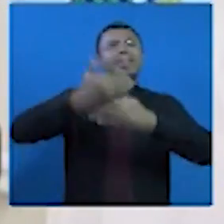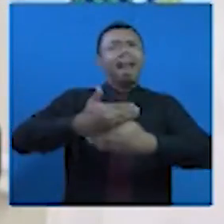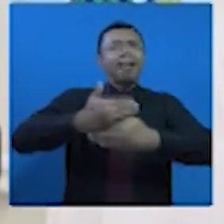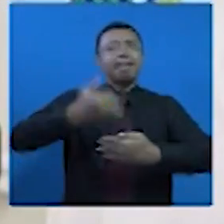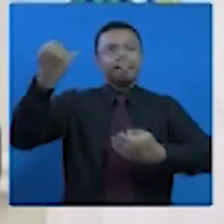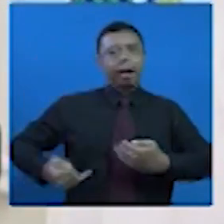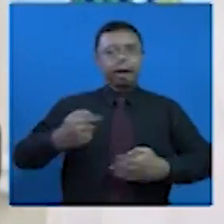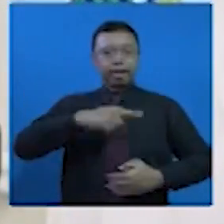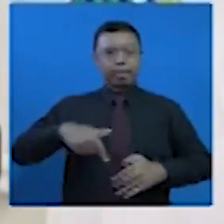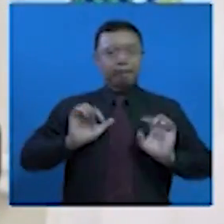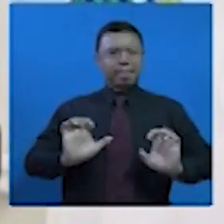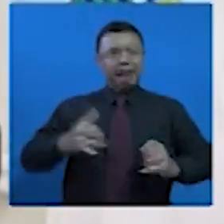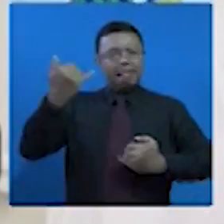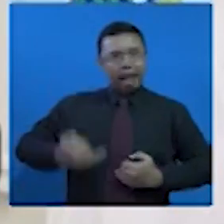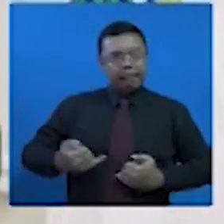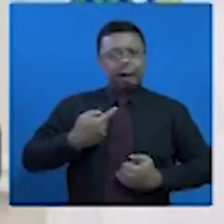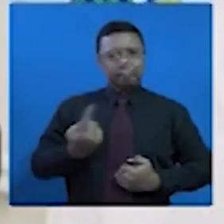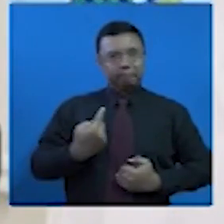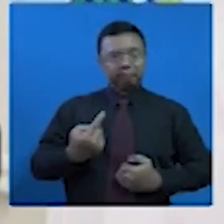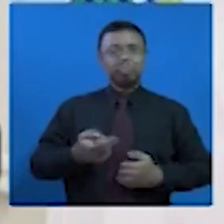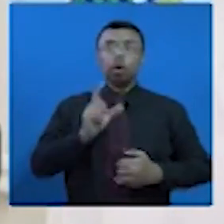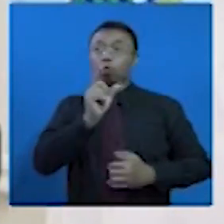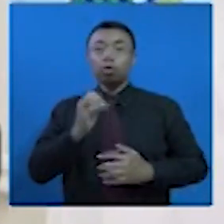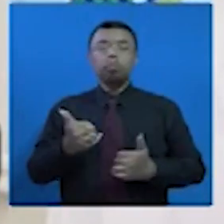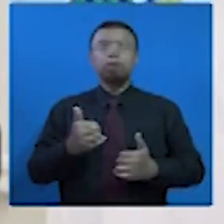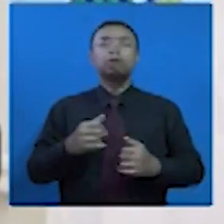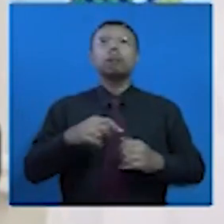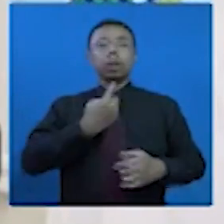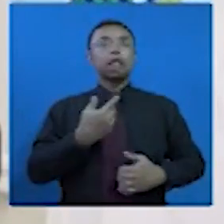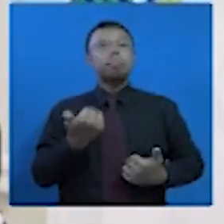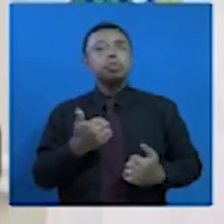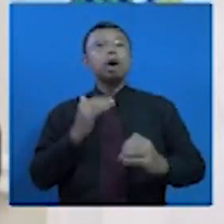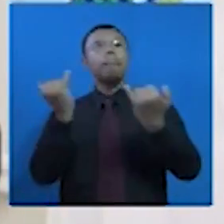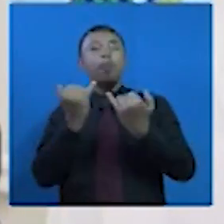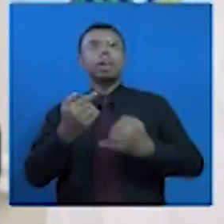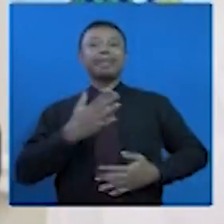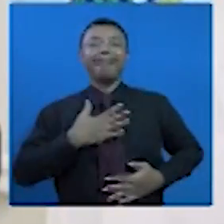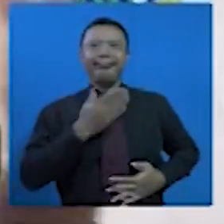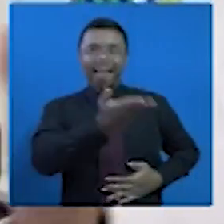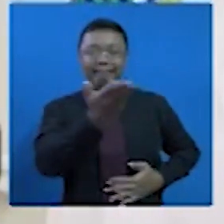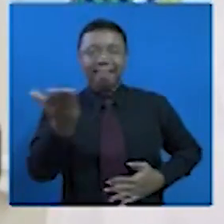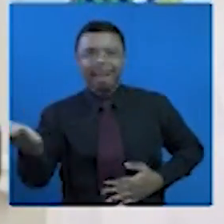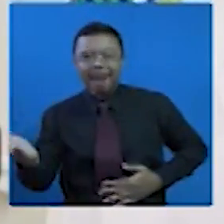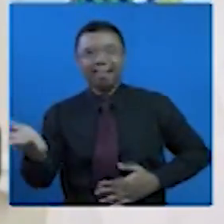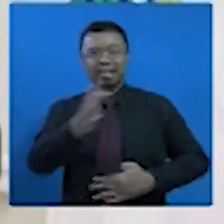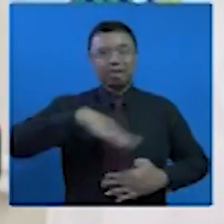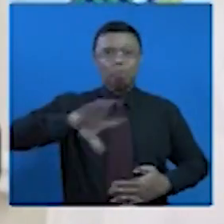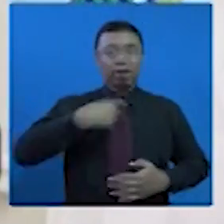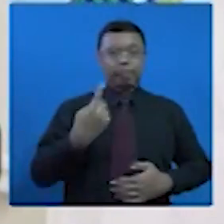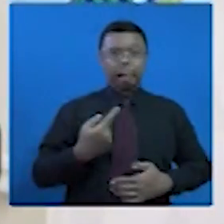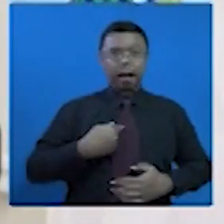terakhir kita Garda terdepan dalam mereka Fit adalah kita saya Anda kita semua